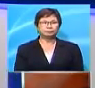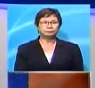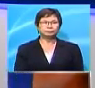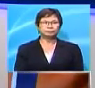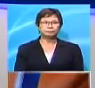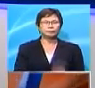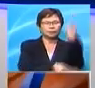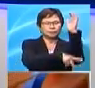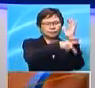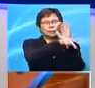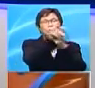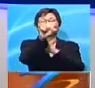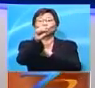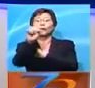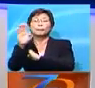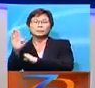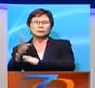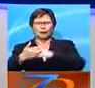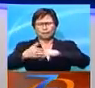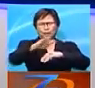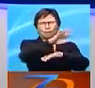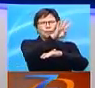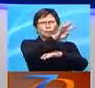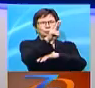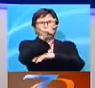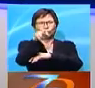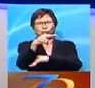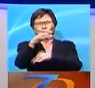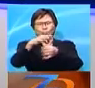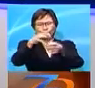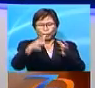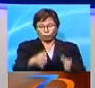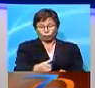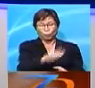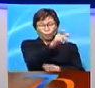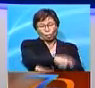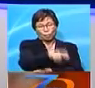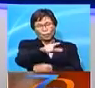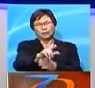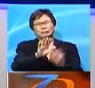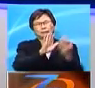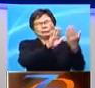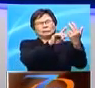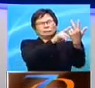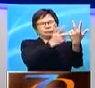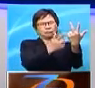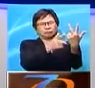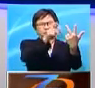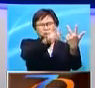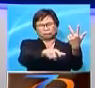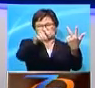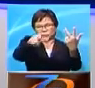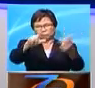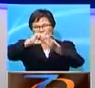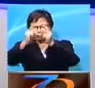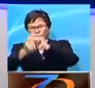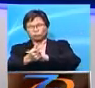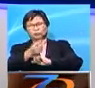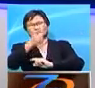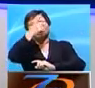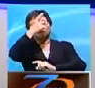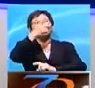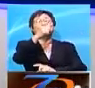bagi parlimen sungai besar lebih 42000 pengundi berdepan tiga pilihan untuk mencari pengganti Tan Sri noriah